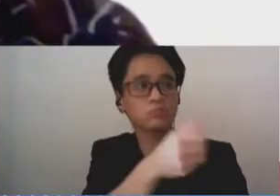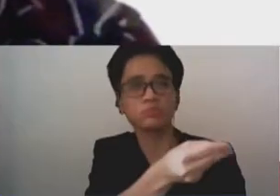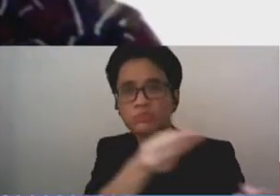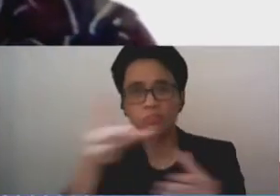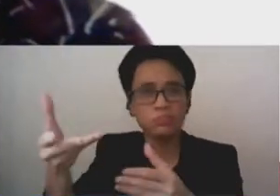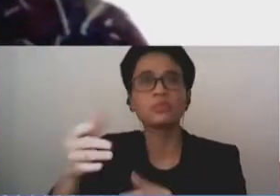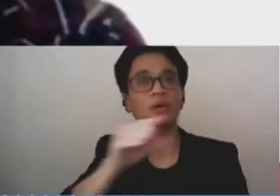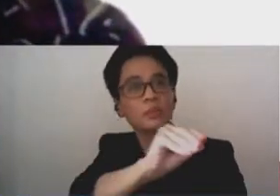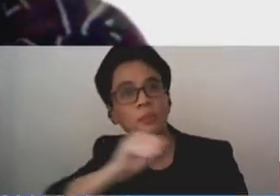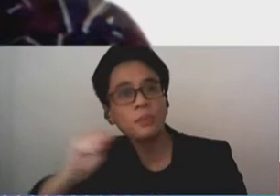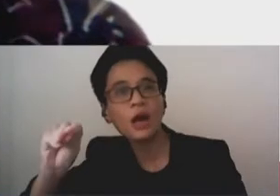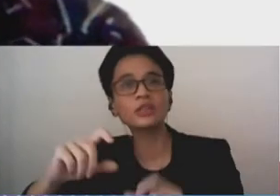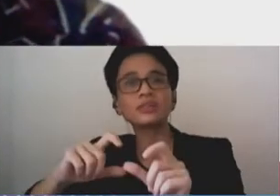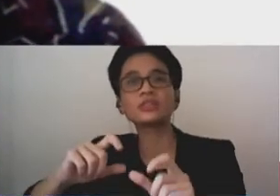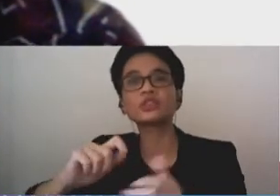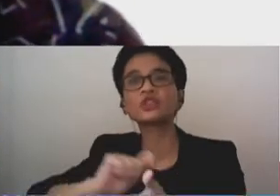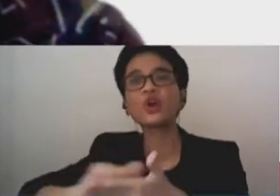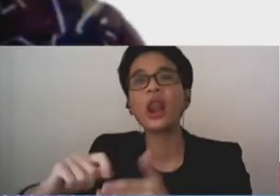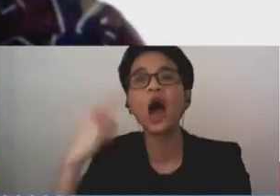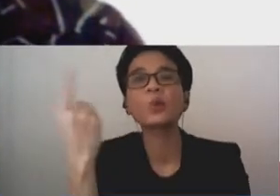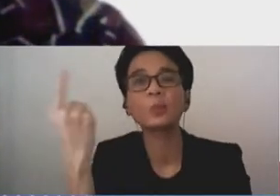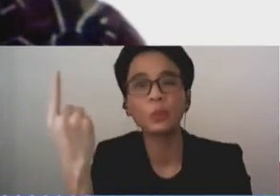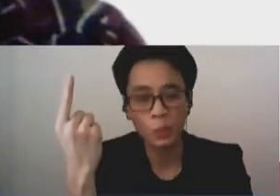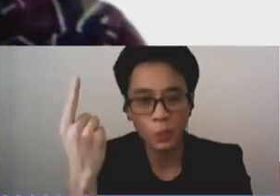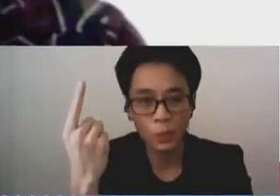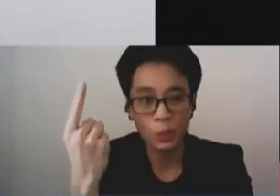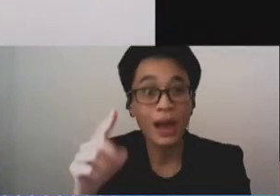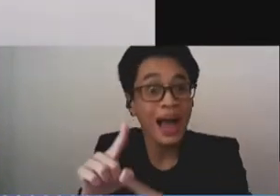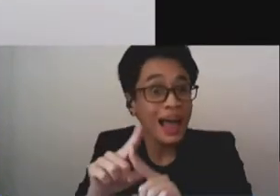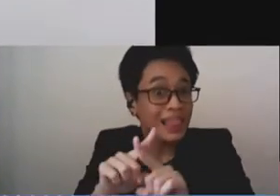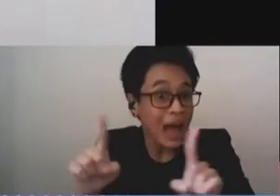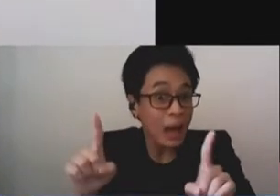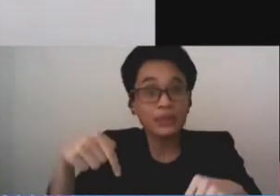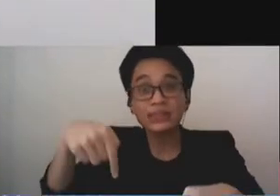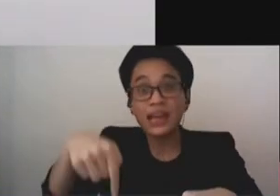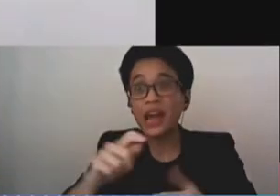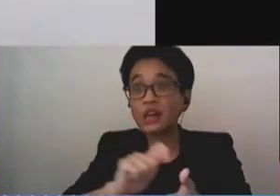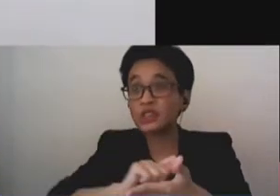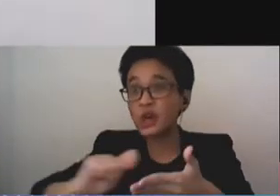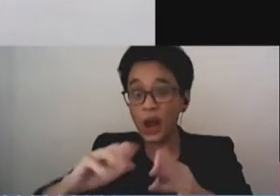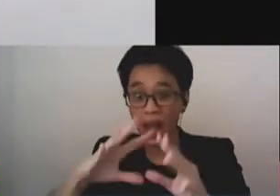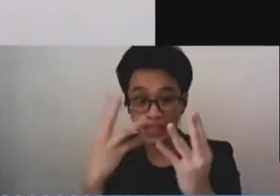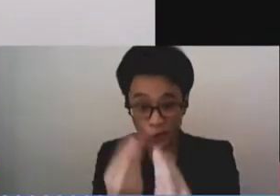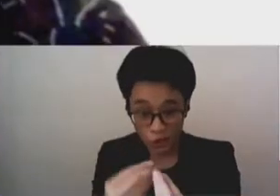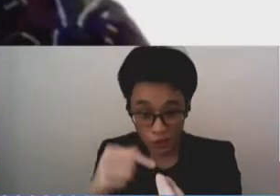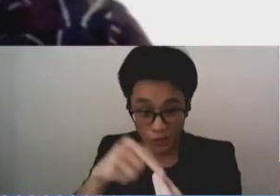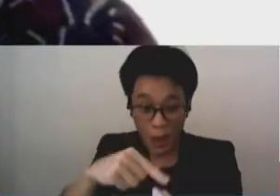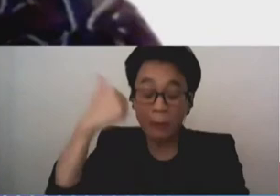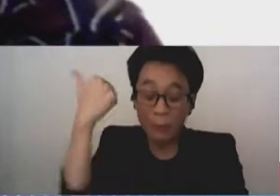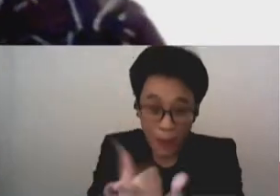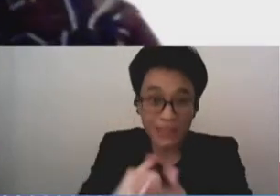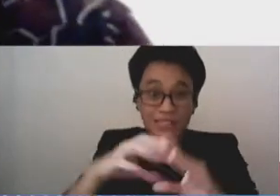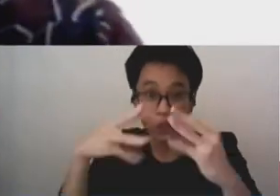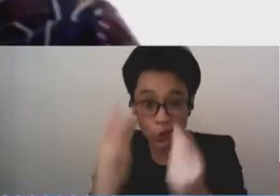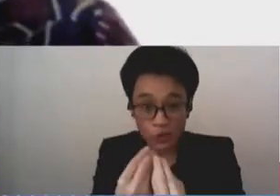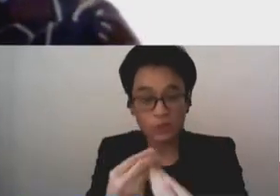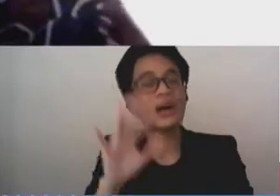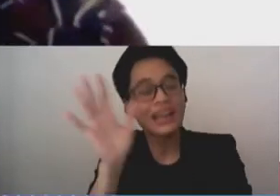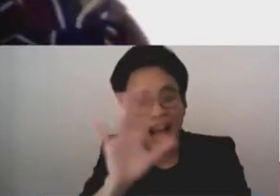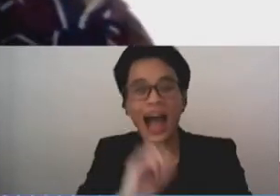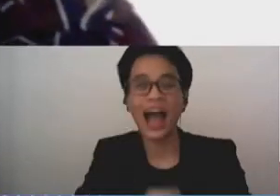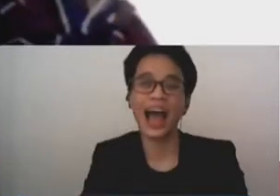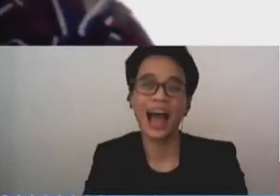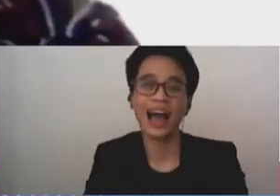gitu. Inklusi. Permasalahannya adalah sekolah yang inklusi itu belum tentu inklusif ya, Bu Mima. Itu beda hal